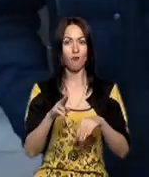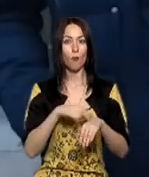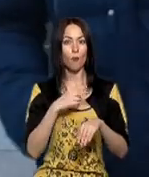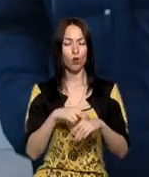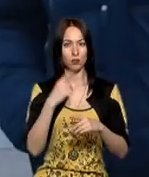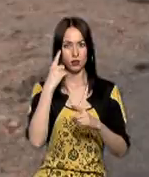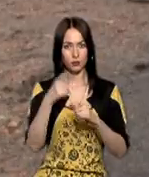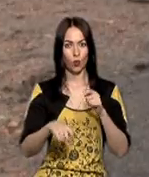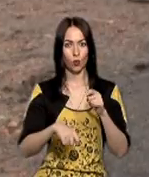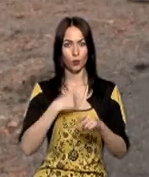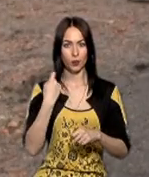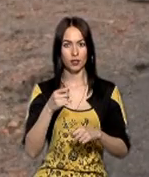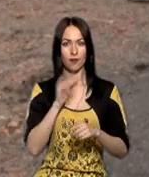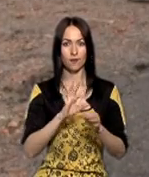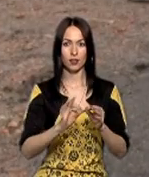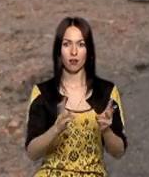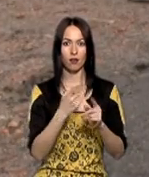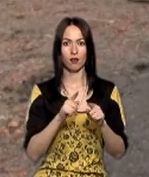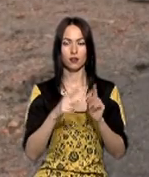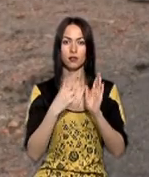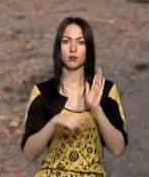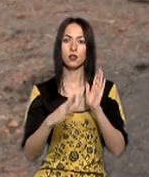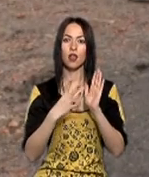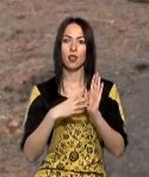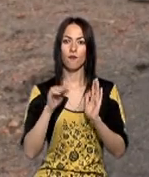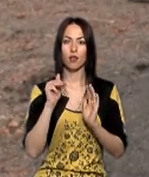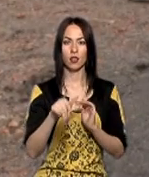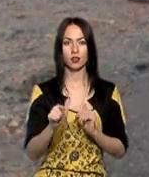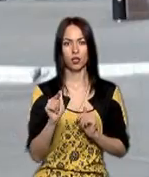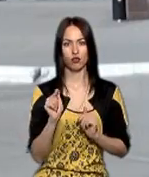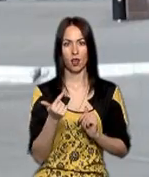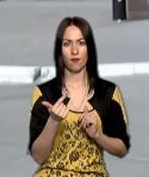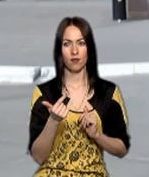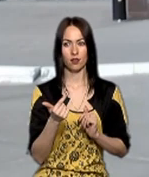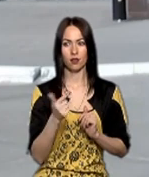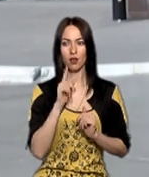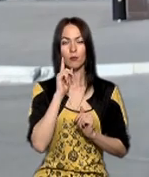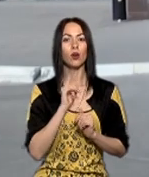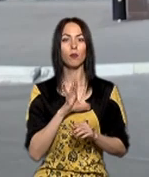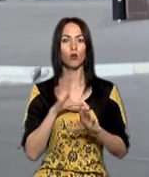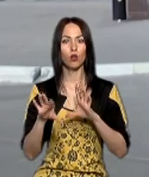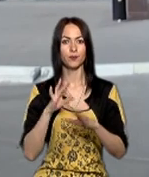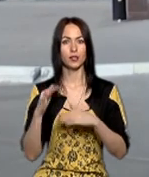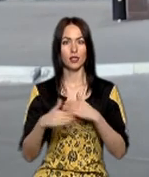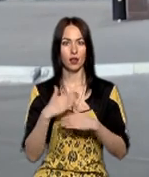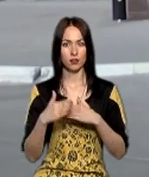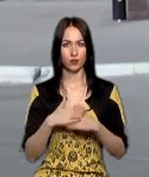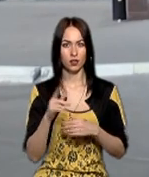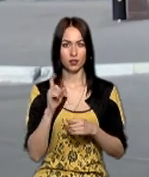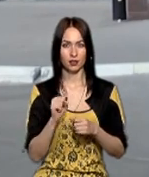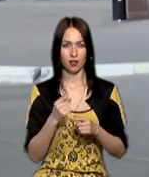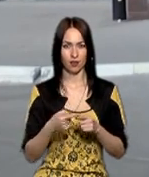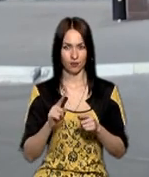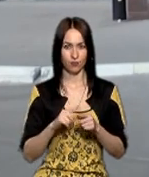повідомили, збитки від підпалу становлять 79 тисяч гривень. Під час обрання запобіжного заходу за вчинення